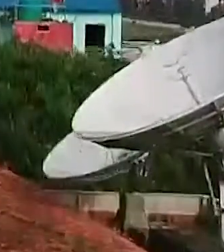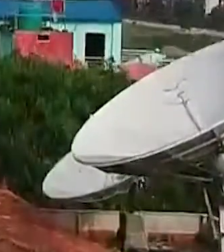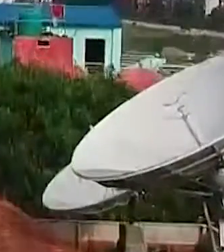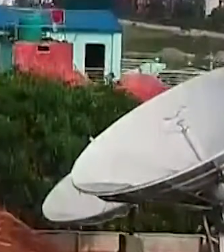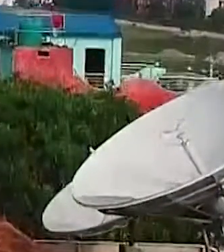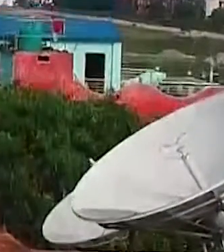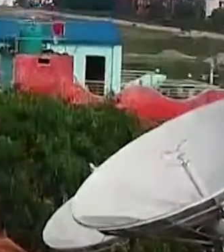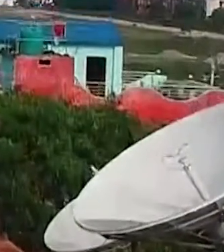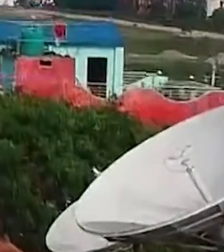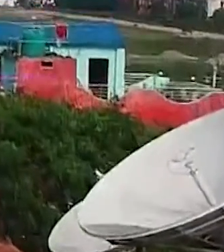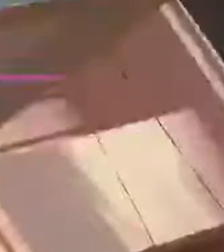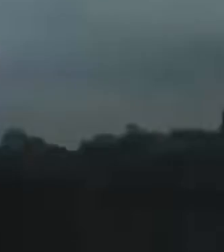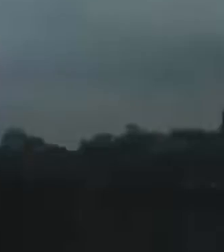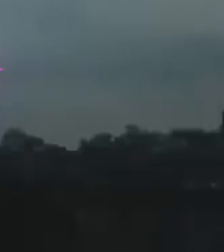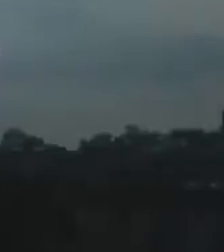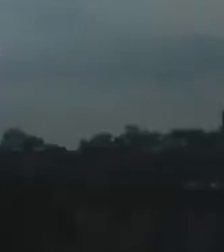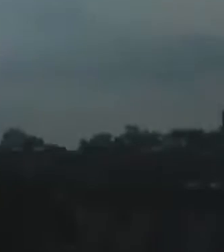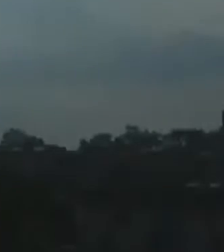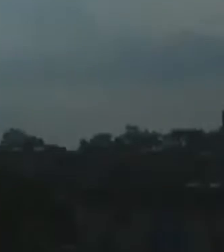राष्ट्रिय संचारको मेरुदण्ड,